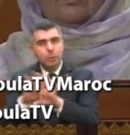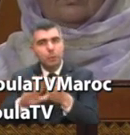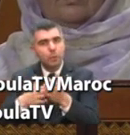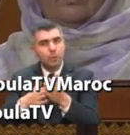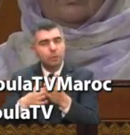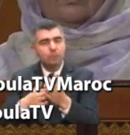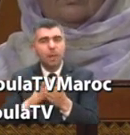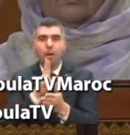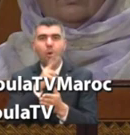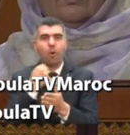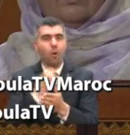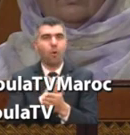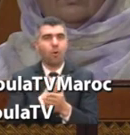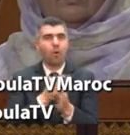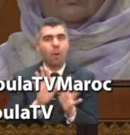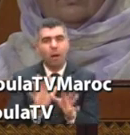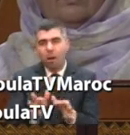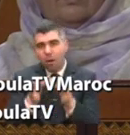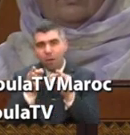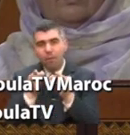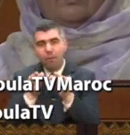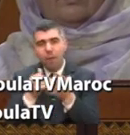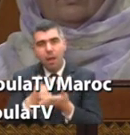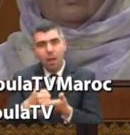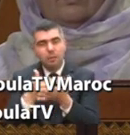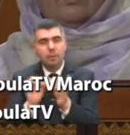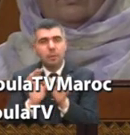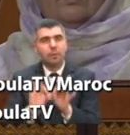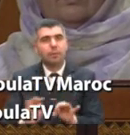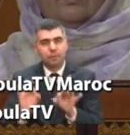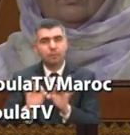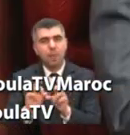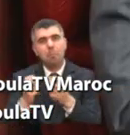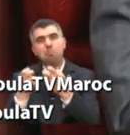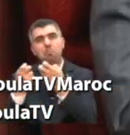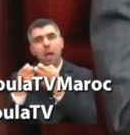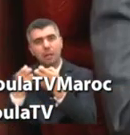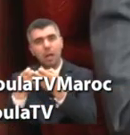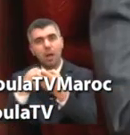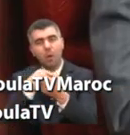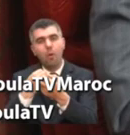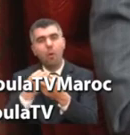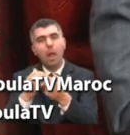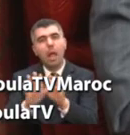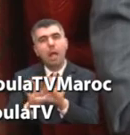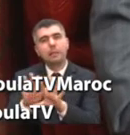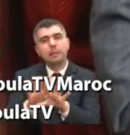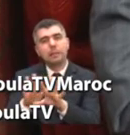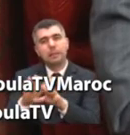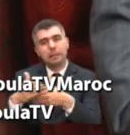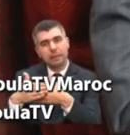الحكومة للأسف لم تصل بعد إلى المستوى المنشود. فسأعطيك مثال سيد الوزير، إقليم تارودانت فقط، هذا